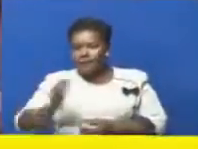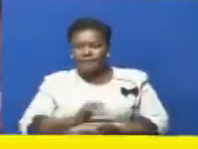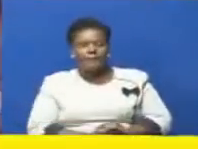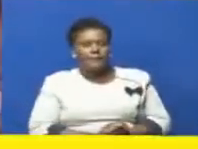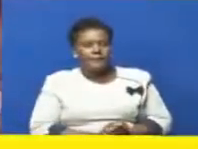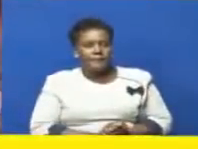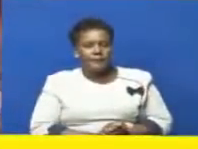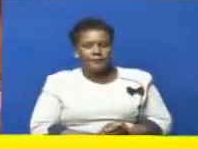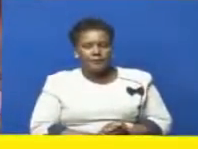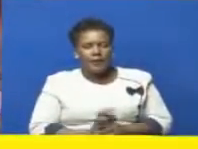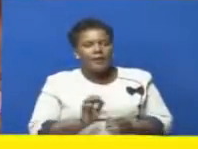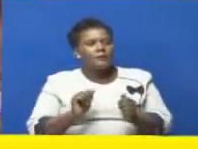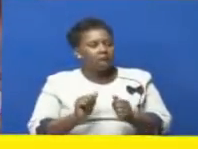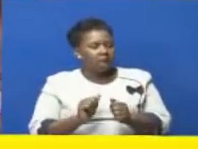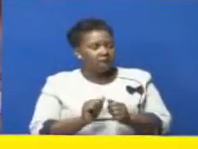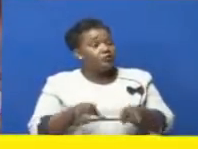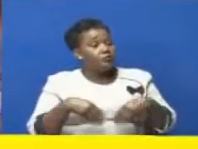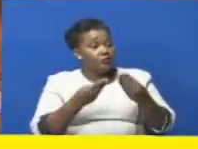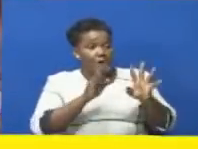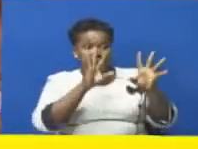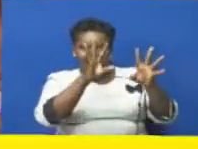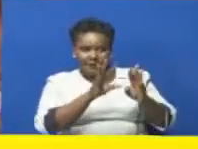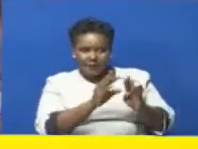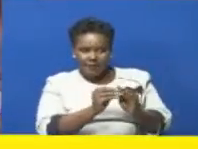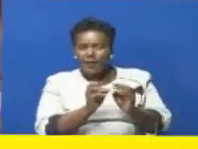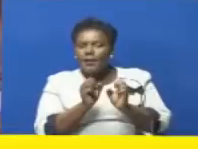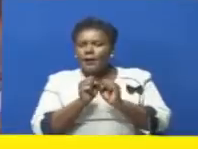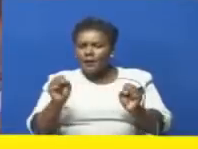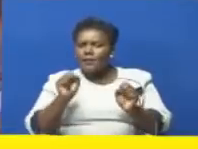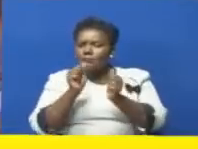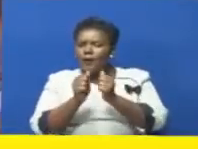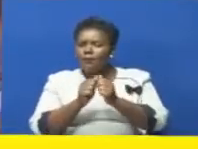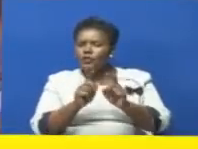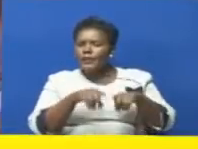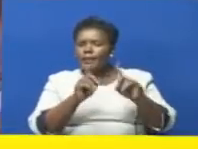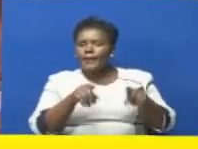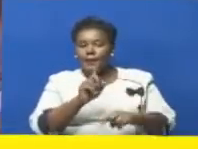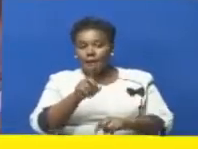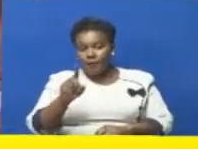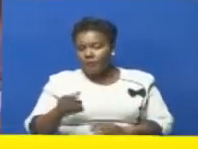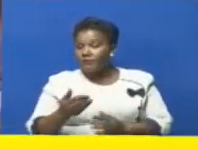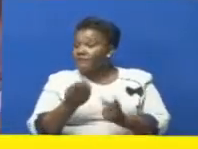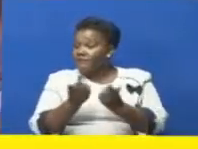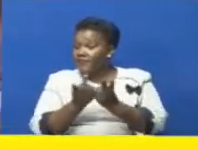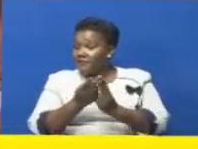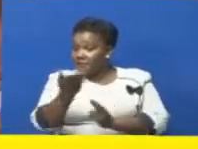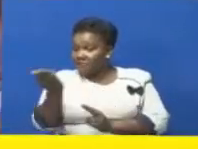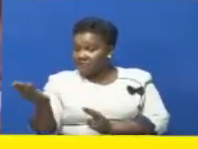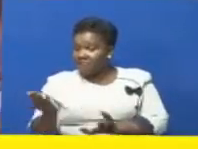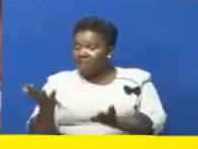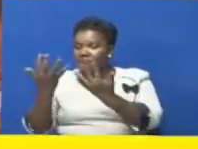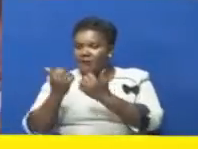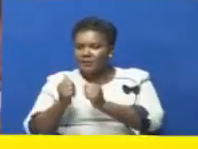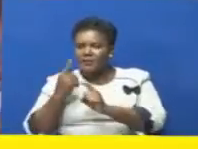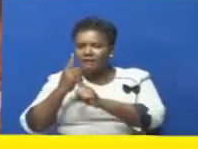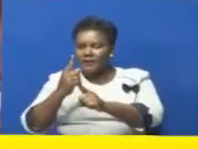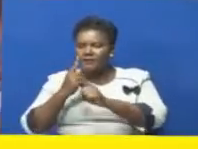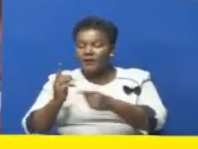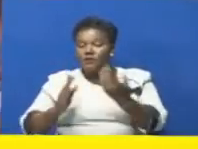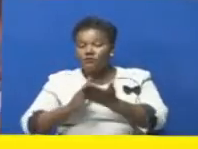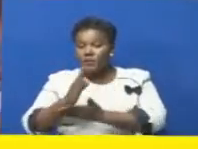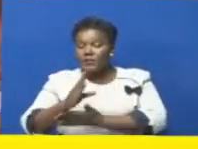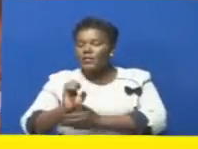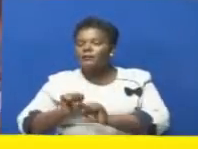Naam, hao ni machache kati ya mengi tuliyokuandalia, lakini kumbuka unaweza kutufuatilia kupitia mitandao ya kijamii. Anwani yetu ni TBC